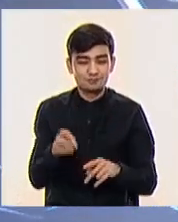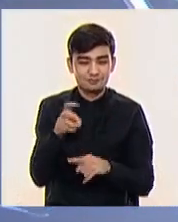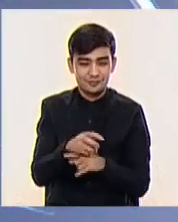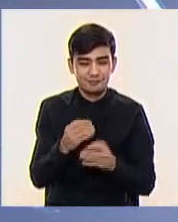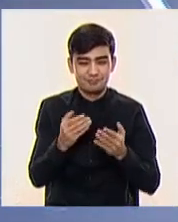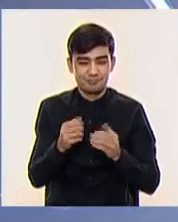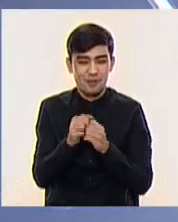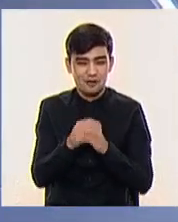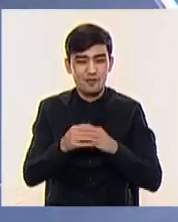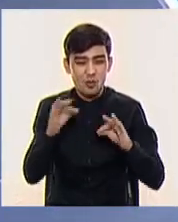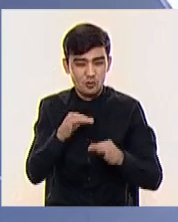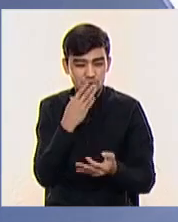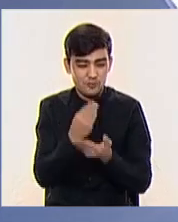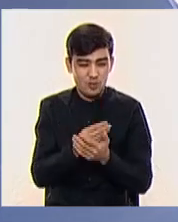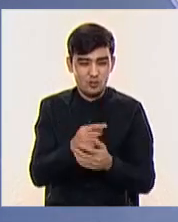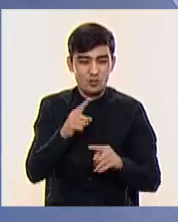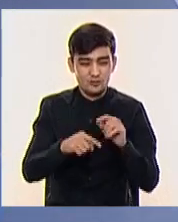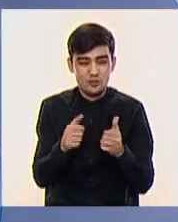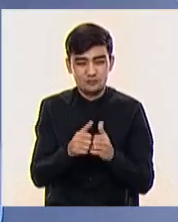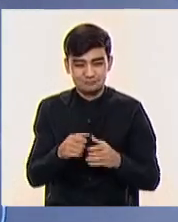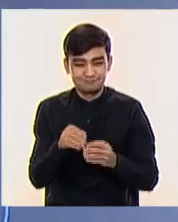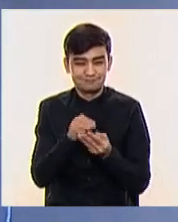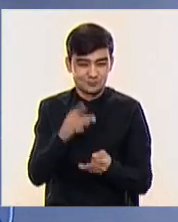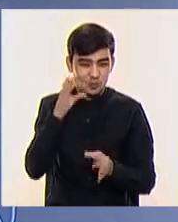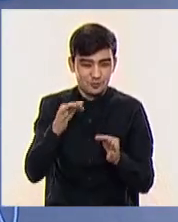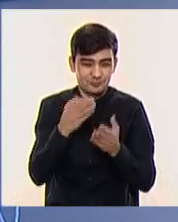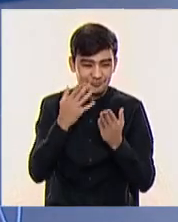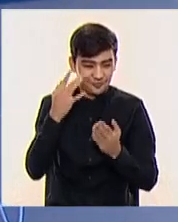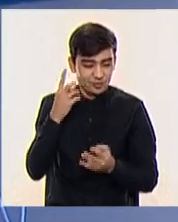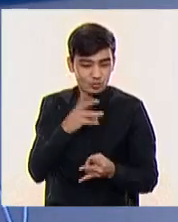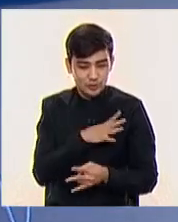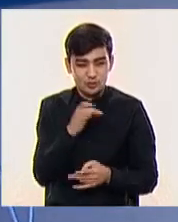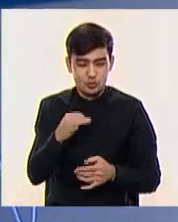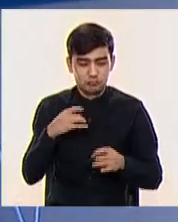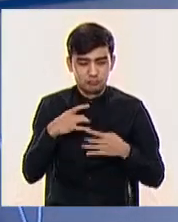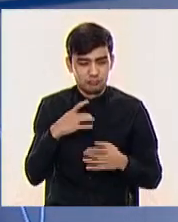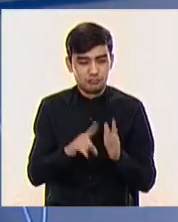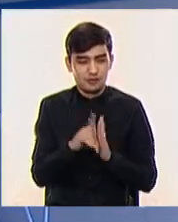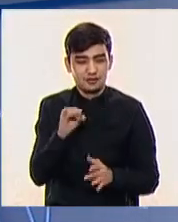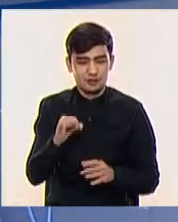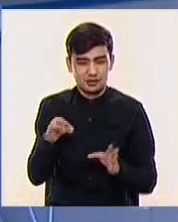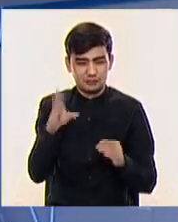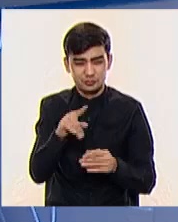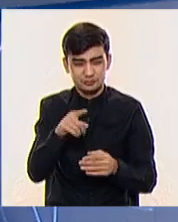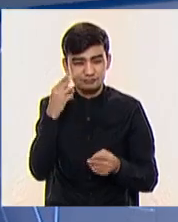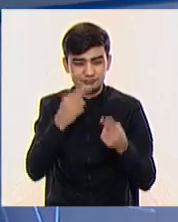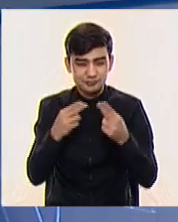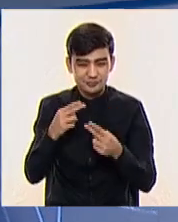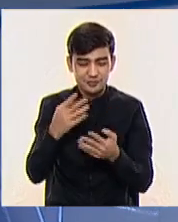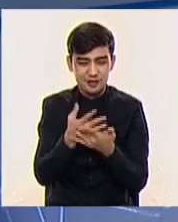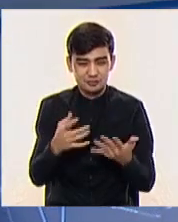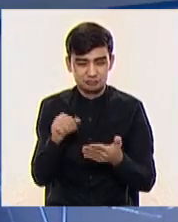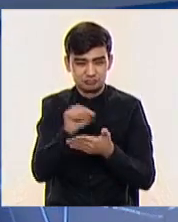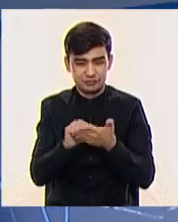почитать молитву за упокой своих родных, испытали настоящий стресс. На надгробиях были затерты изображения